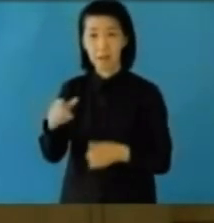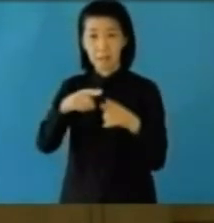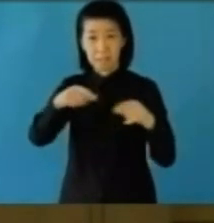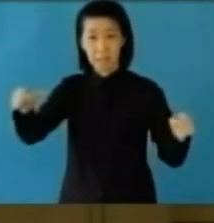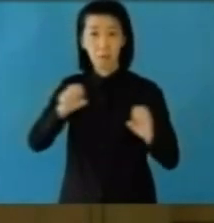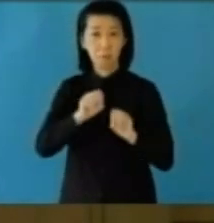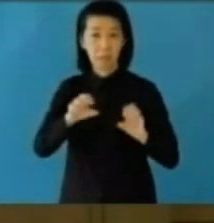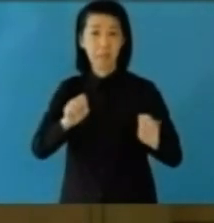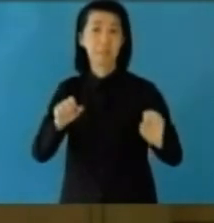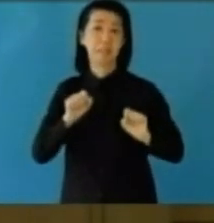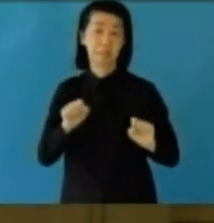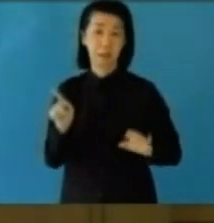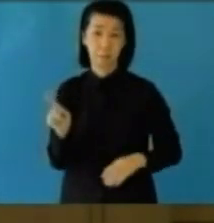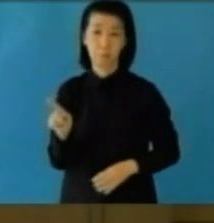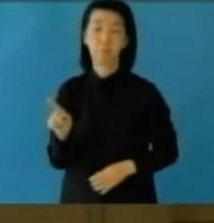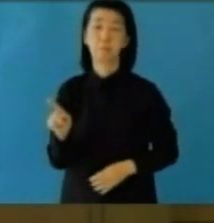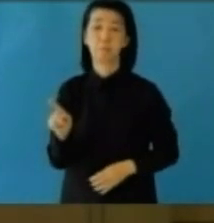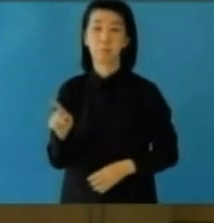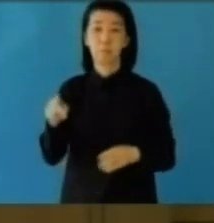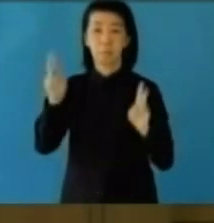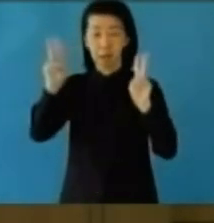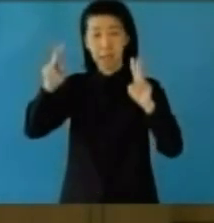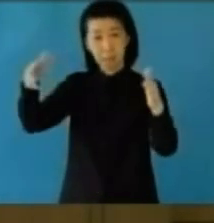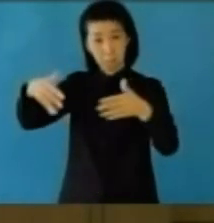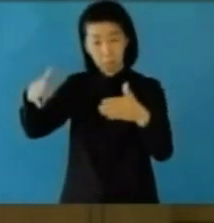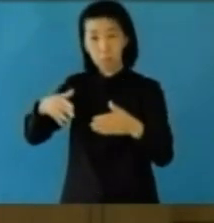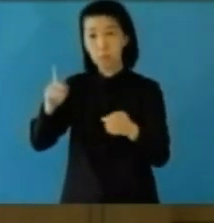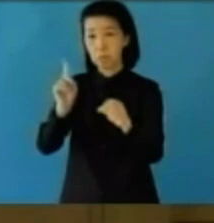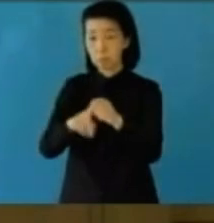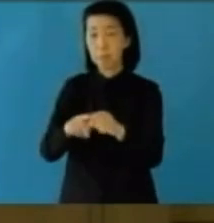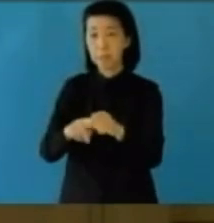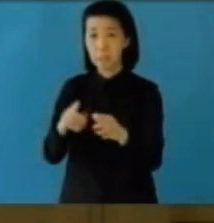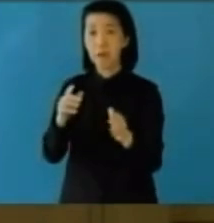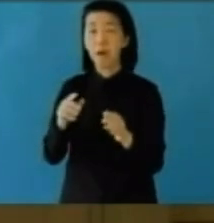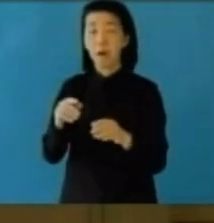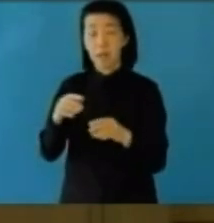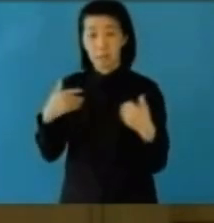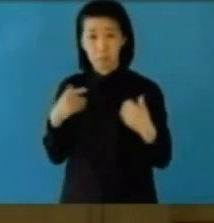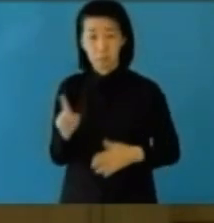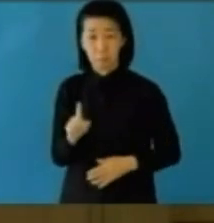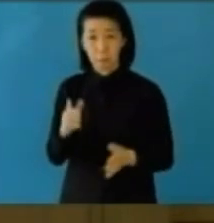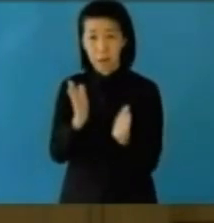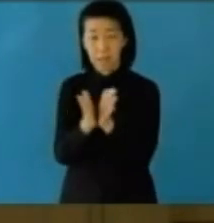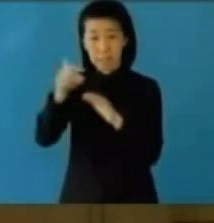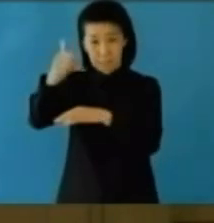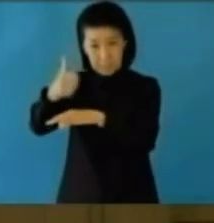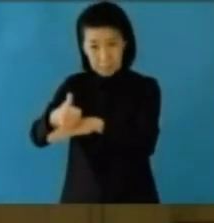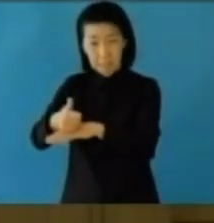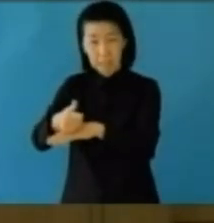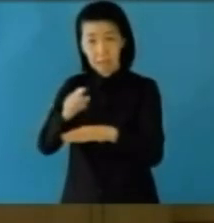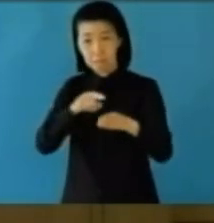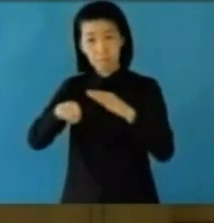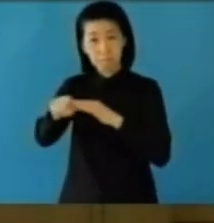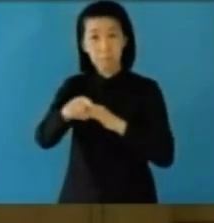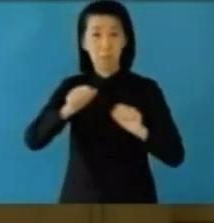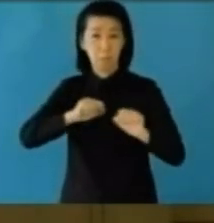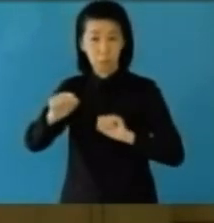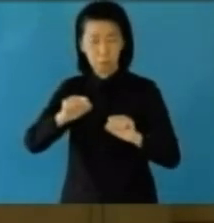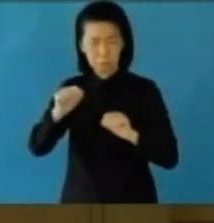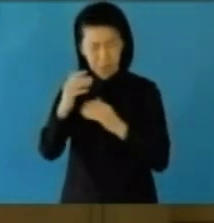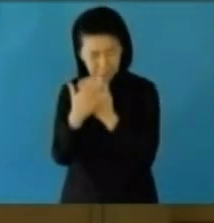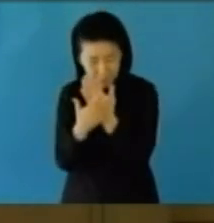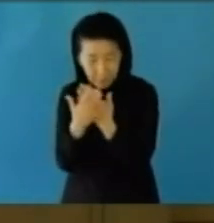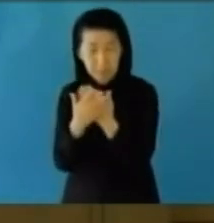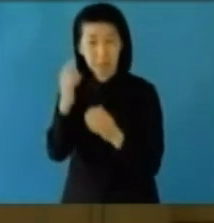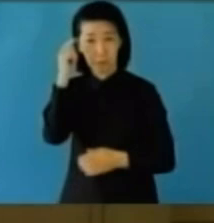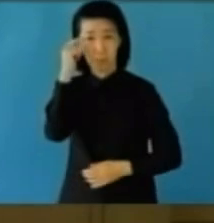していくことです。つまり、企業誘致を進めていくためには、このように知事自らが先頭に立ってですね、まあ、取り組むことが極めて大切であ